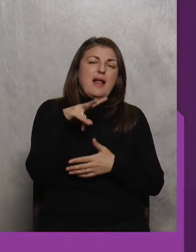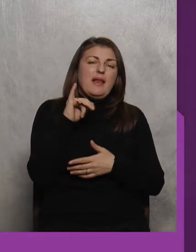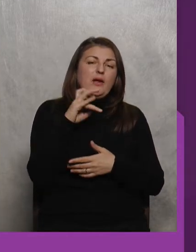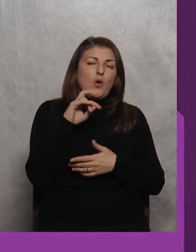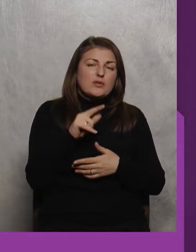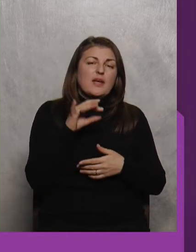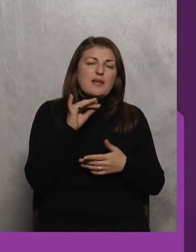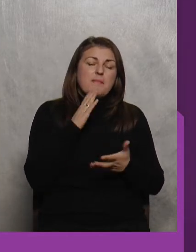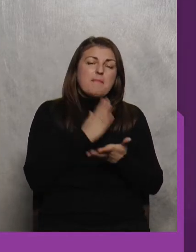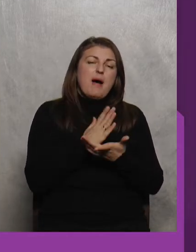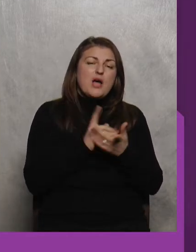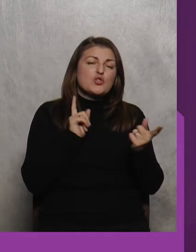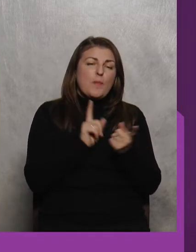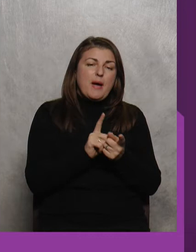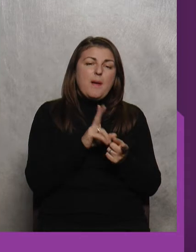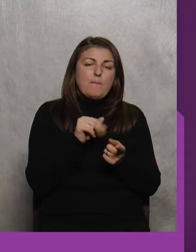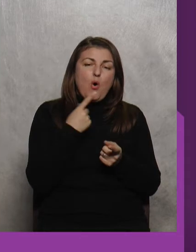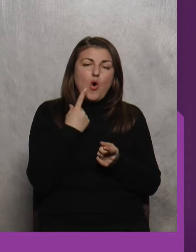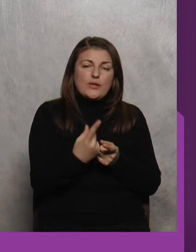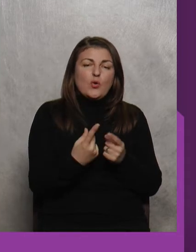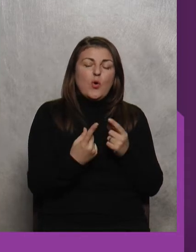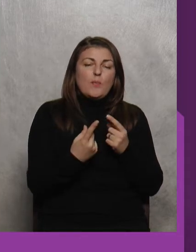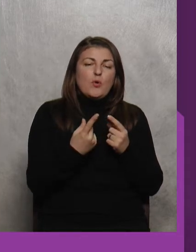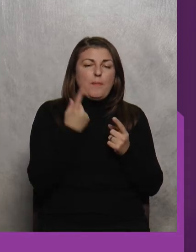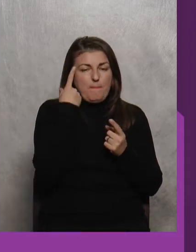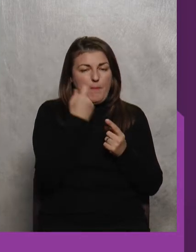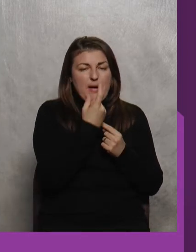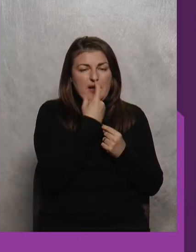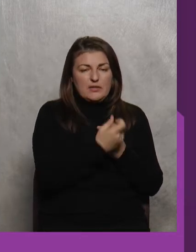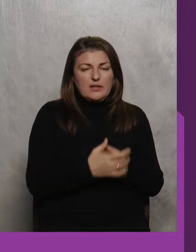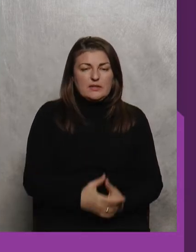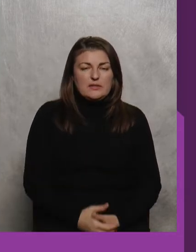і мають суперниці по одному попередженню.